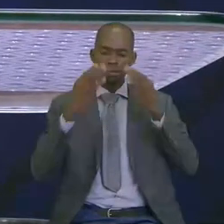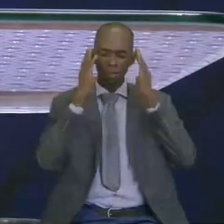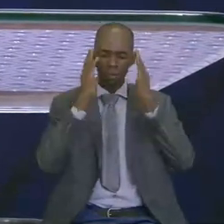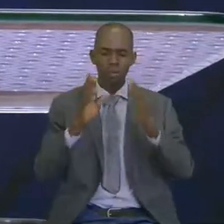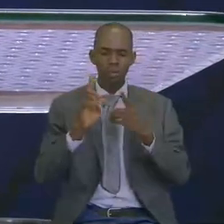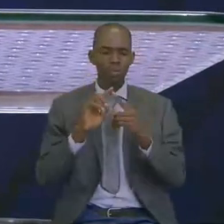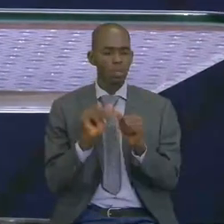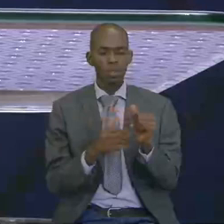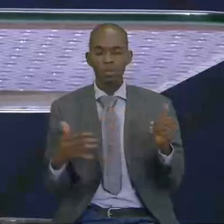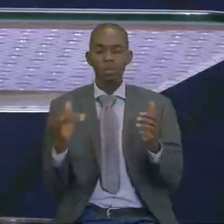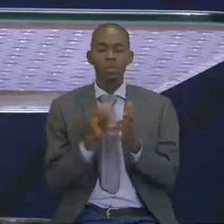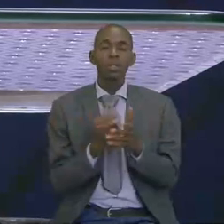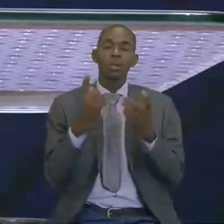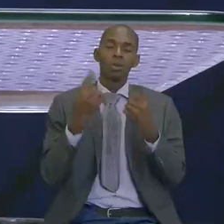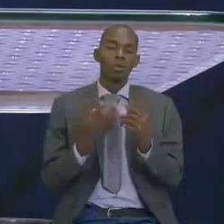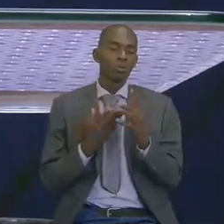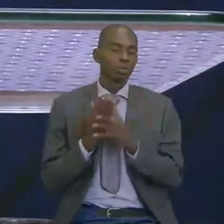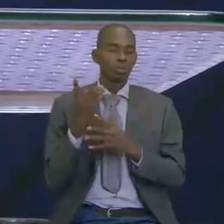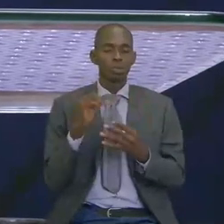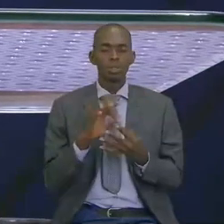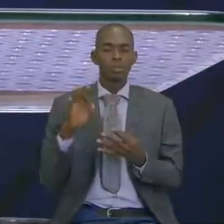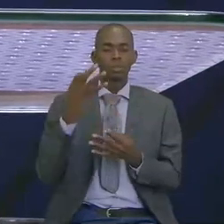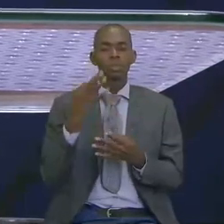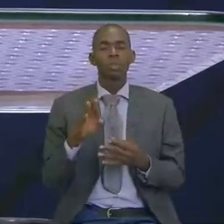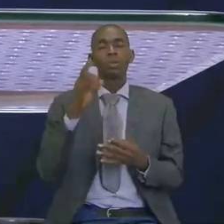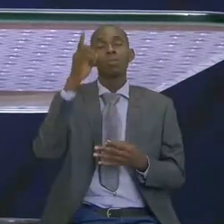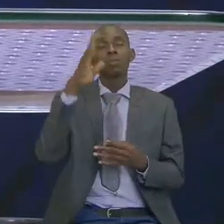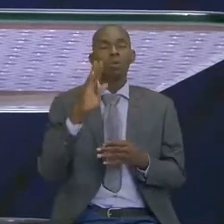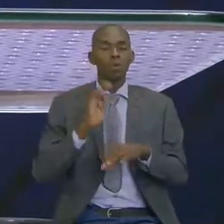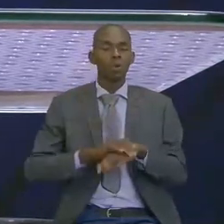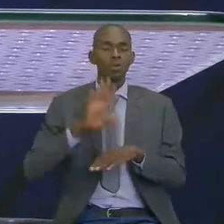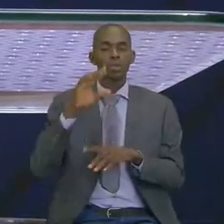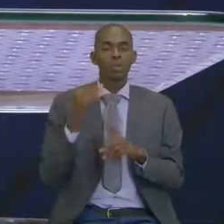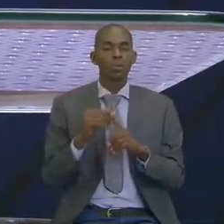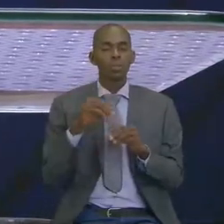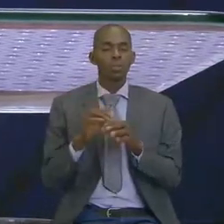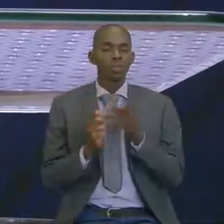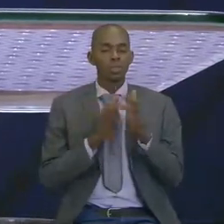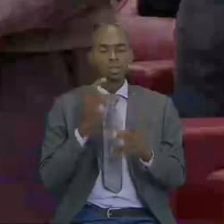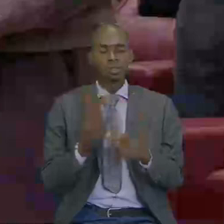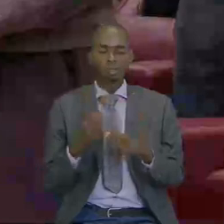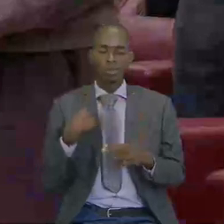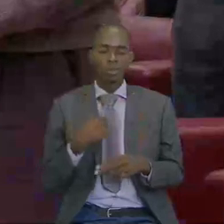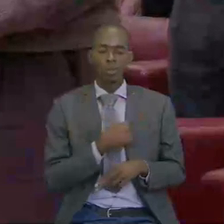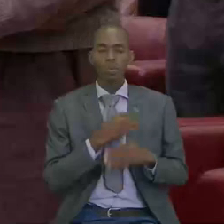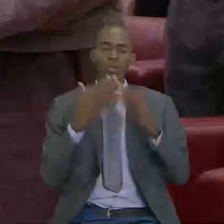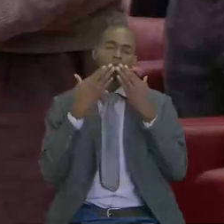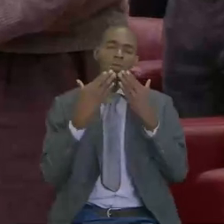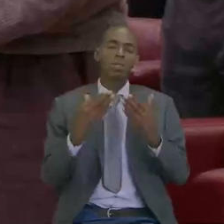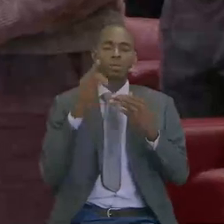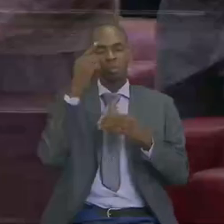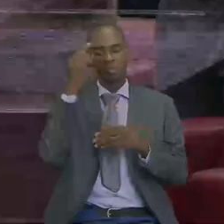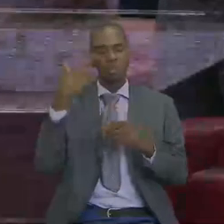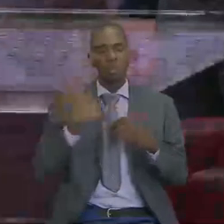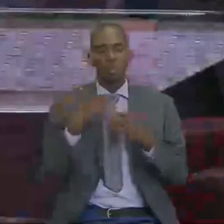ce qui sort de l'Esprit de Dieu, de ta parole au nom de Jésus-Christ. Nous te disons merci parce que tu nous as